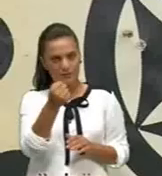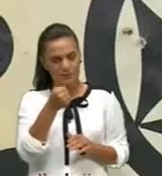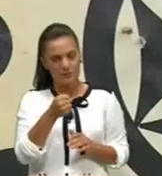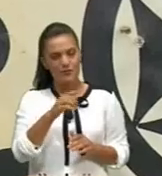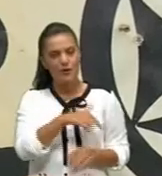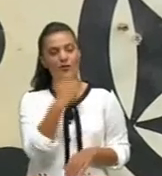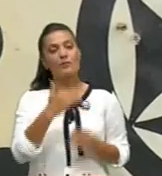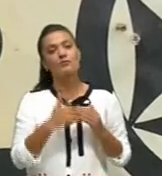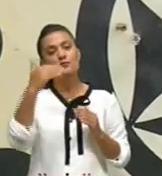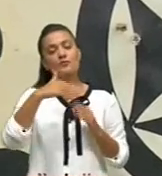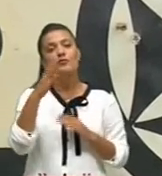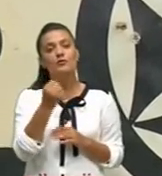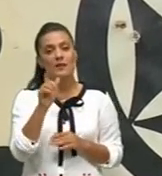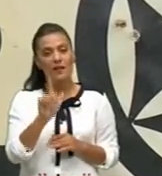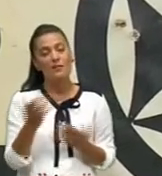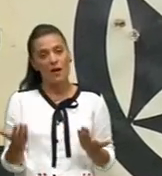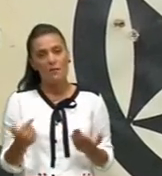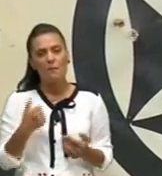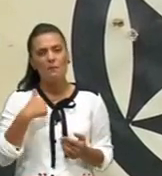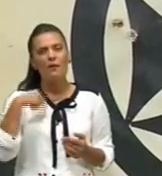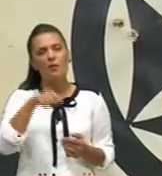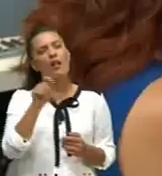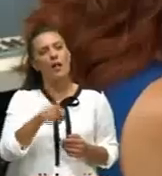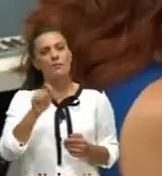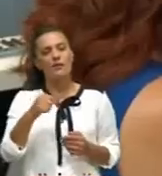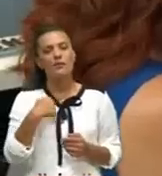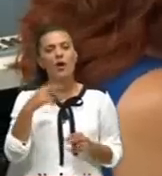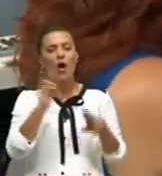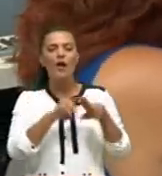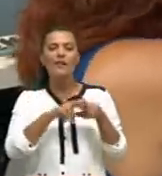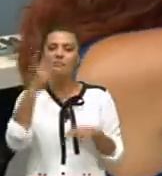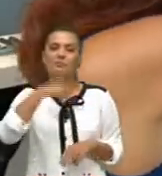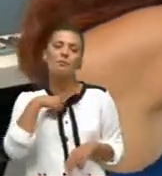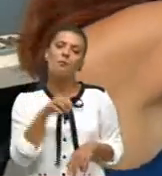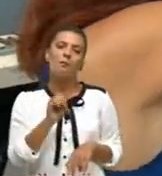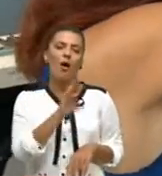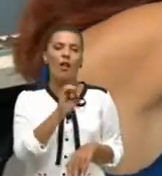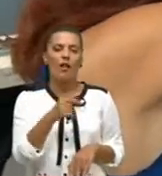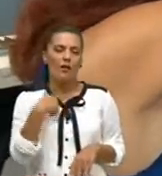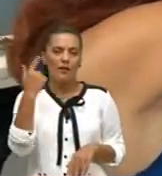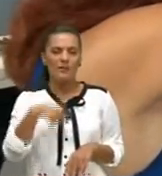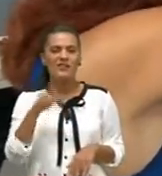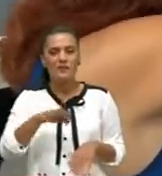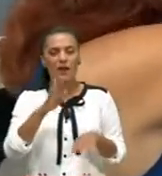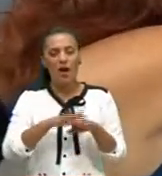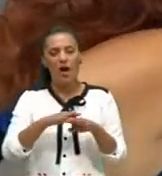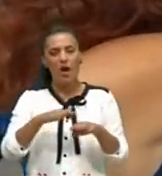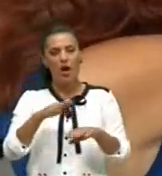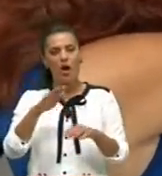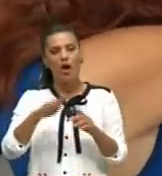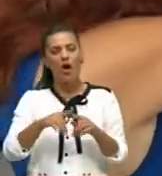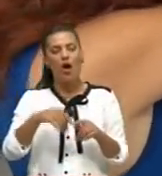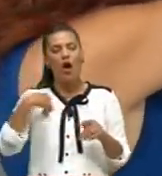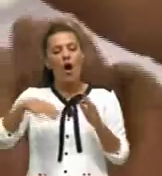Tamam. Normalde üstten tutulması lazım ama ben öyle yaptırıyorum. Tamam. Öğretim şöyle şekli dayadım. Öyle. Şimdi evet. Şimdi bakın bakın. Şu kol ileride. Bu kol